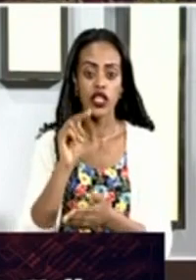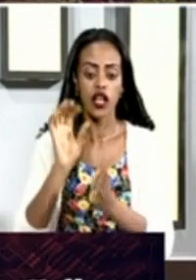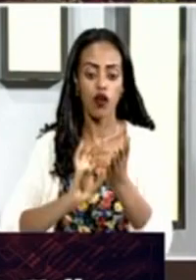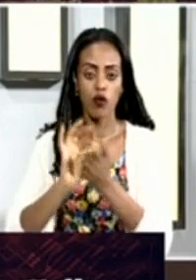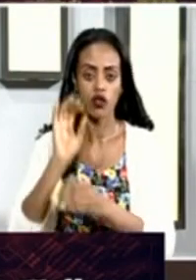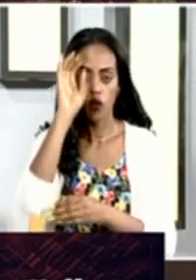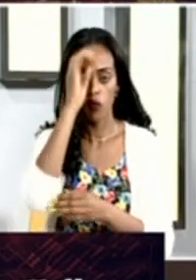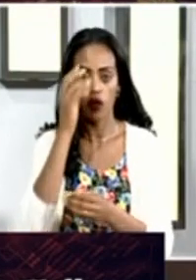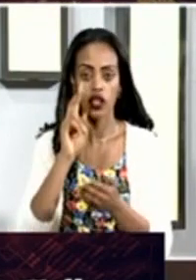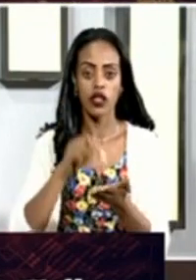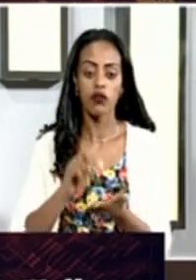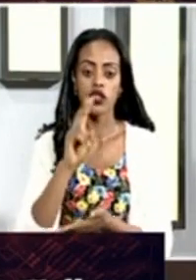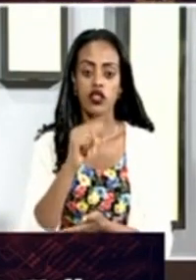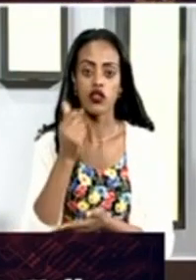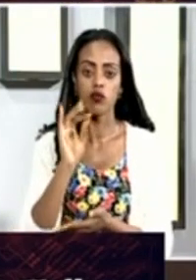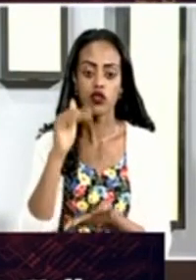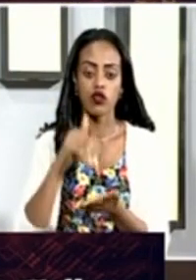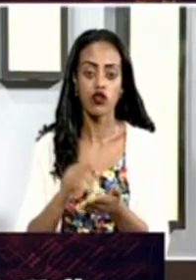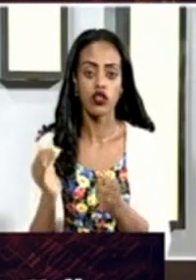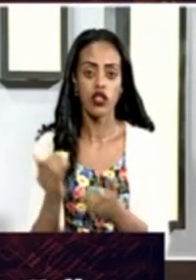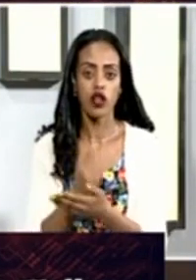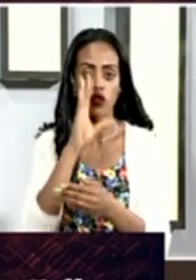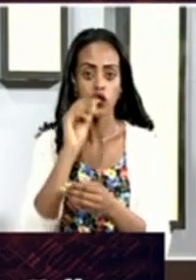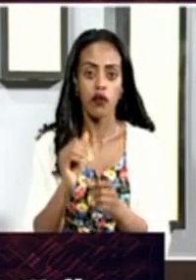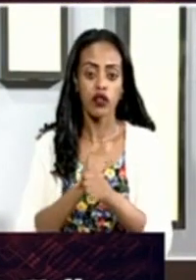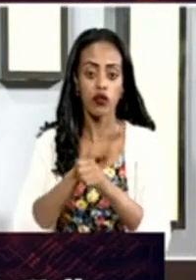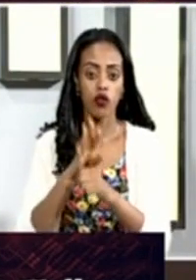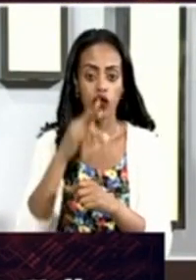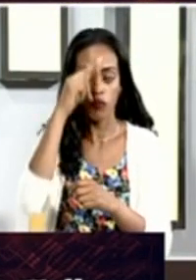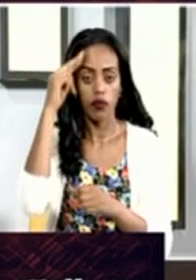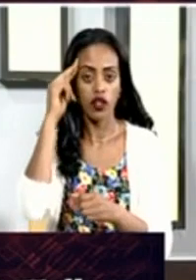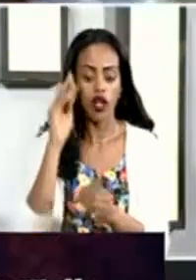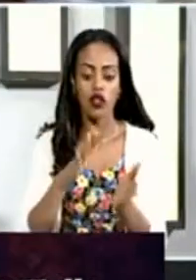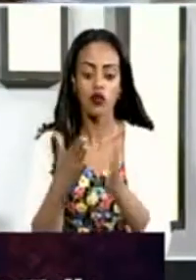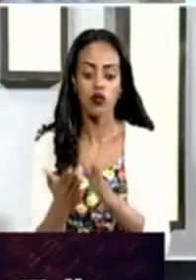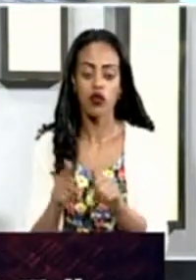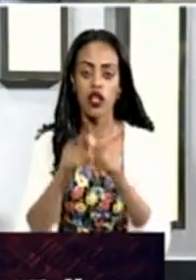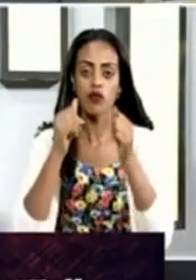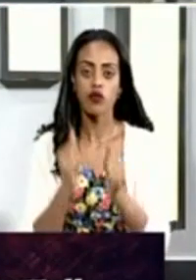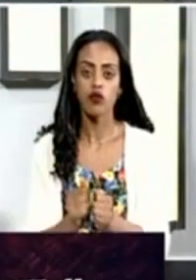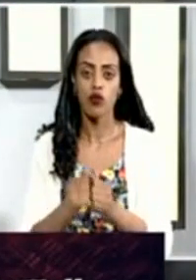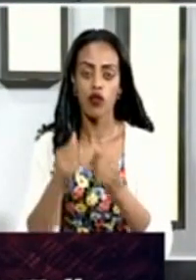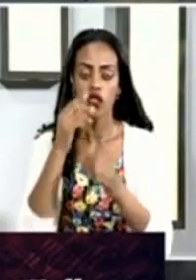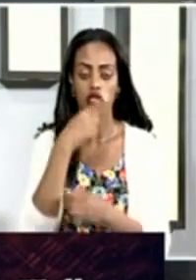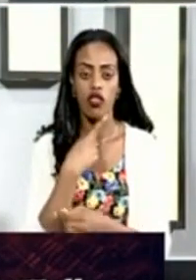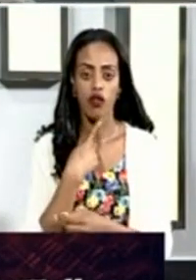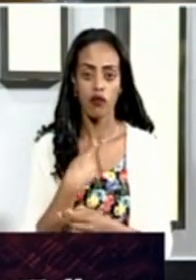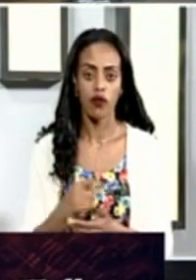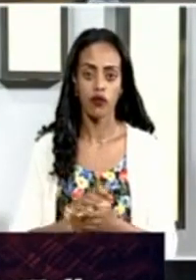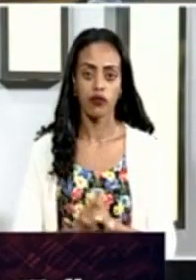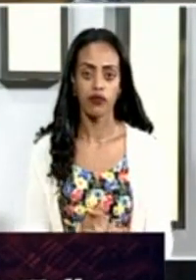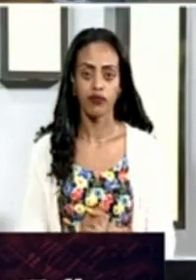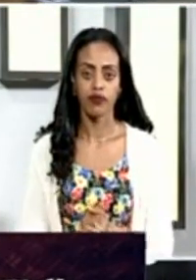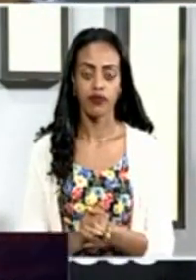ኣውሮፓውያን 218,000 ዝኣኽሉ ሰባት ብሰንኪ ለበዳ ቫይረስ ኮረና ህይወቶም ክስእኑ ከም ዝኽእሉ ተንብዩ።